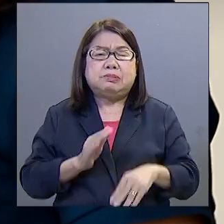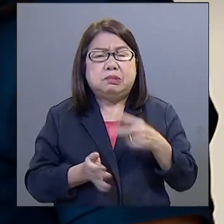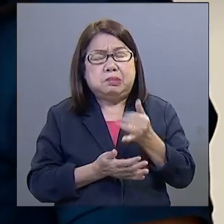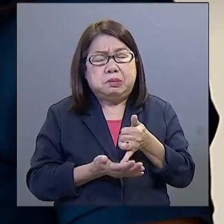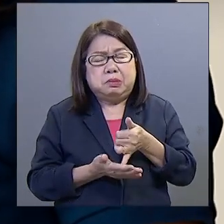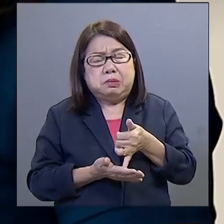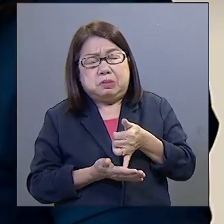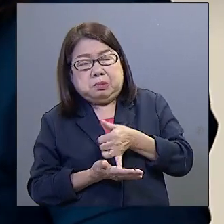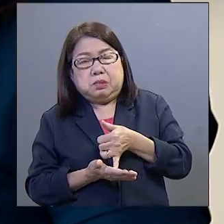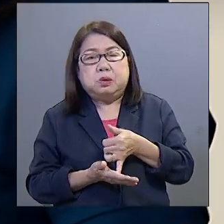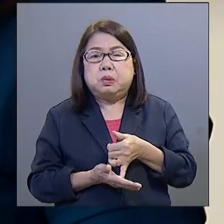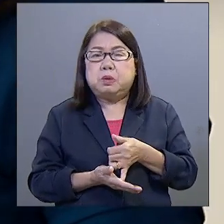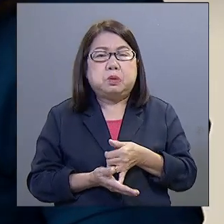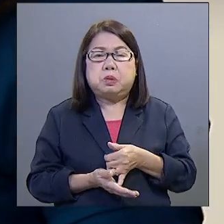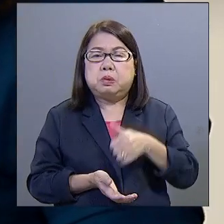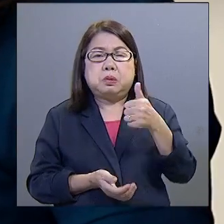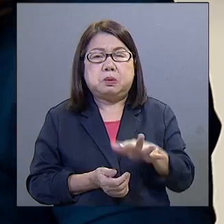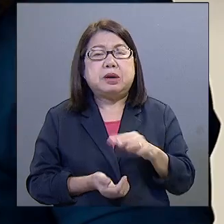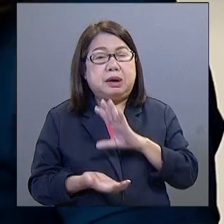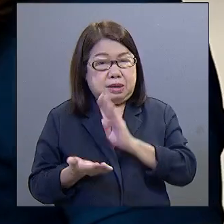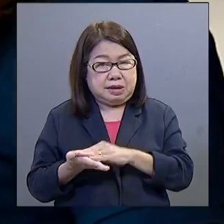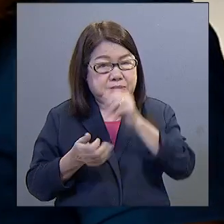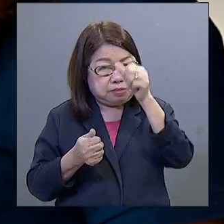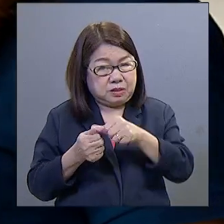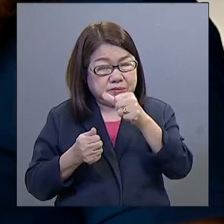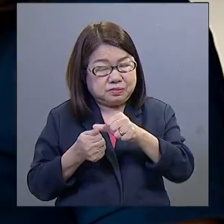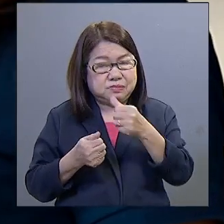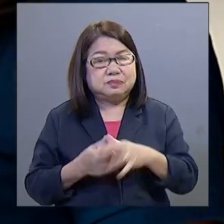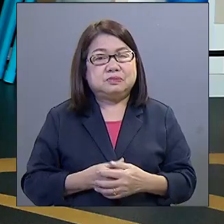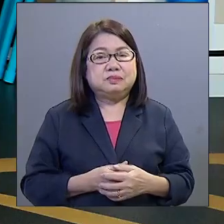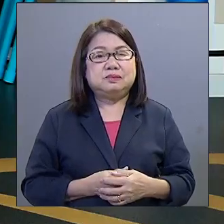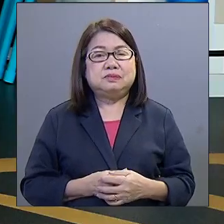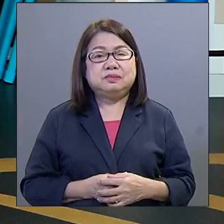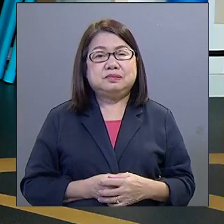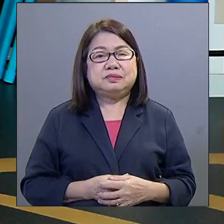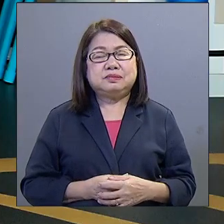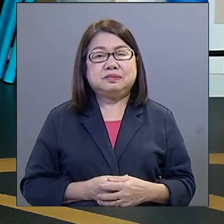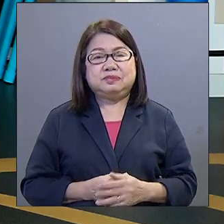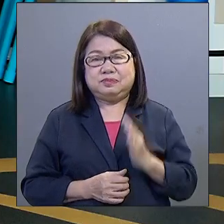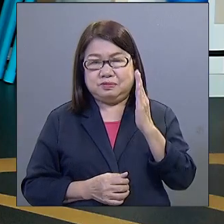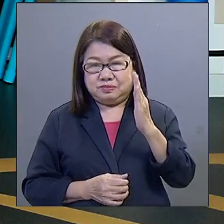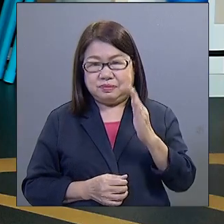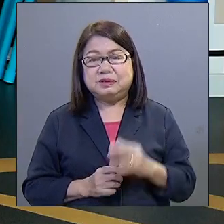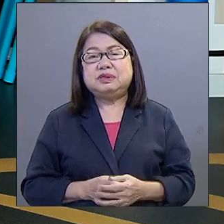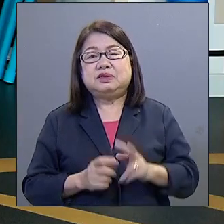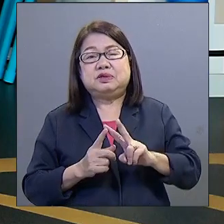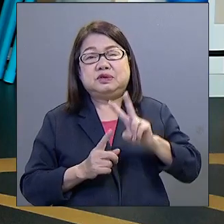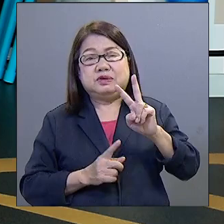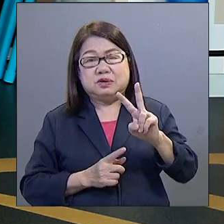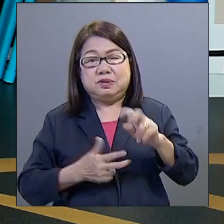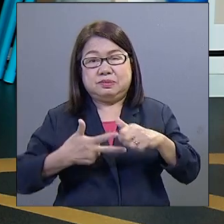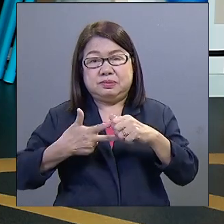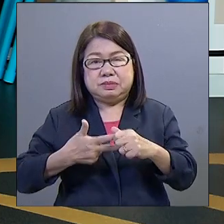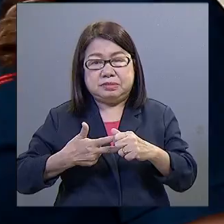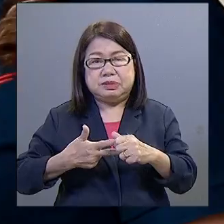วเนี่ยไม่ดีแล้วอันนี้เราเช็คลิสต์ไว้1ข้อนะเช็คลิสต์ไว้1ข้อเดี๋ยวเราไปข้อที่2กันเลยนะคะอันนี้ก็จะยาก